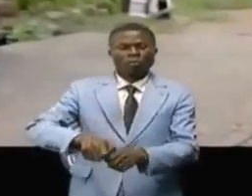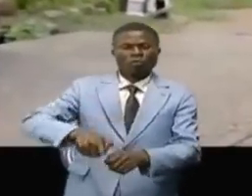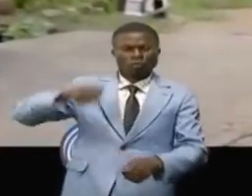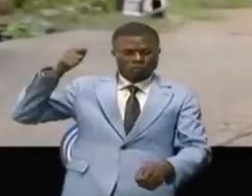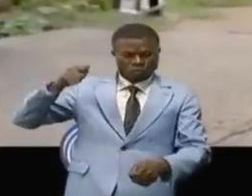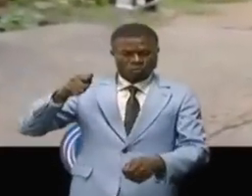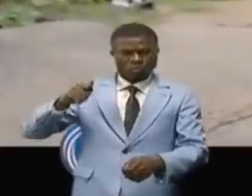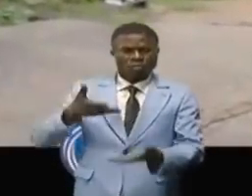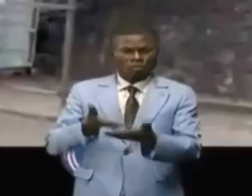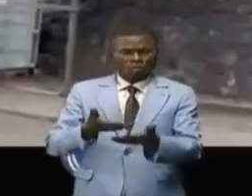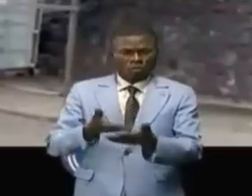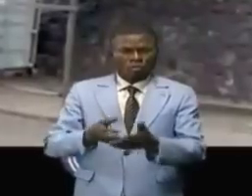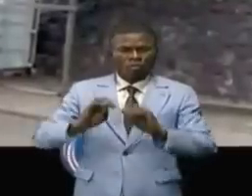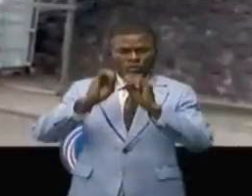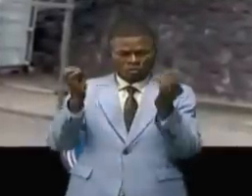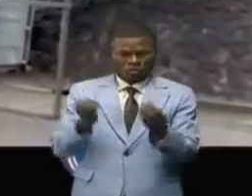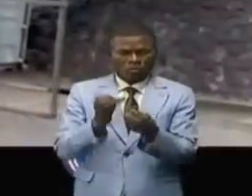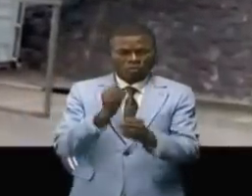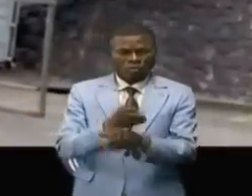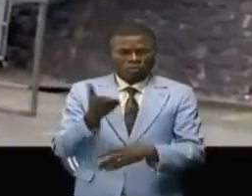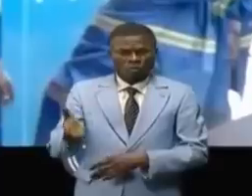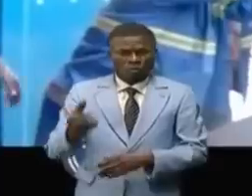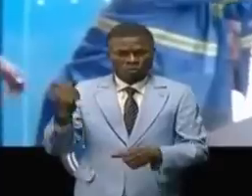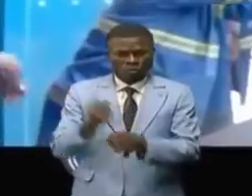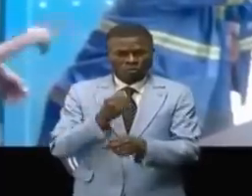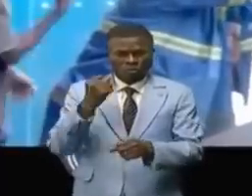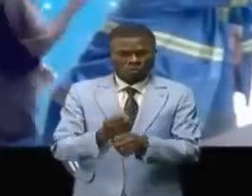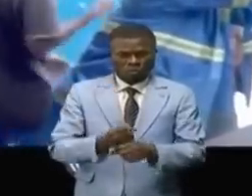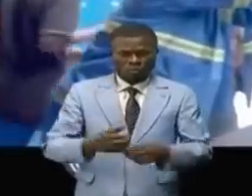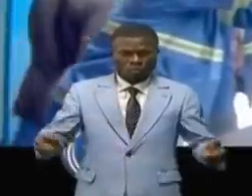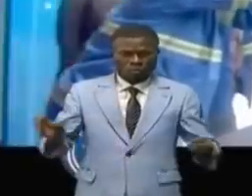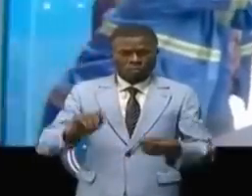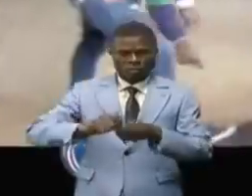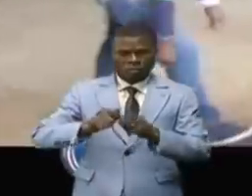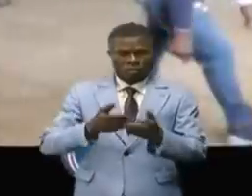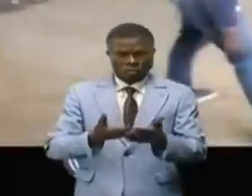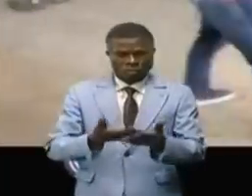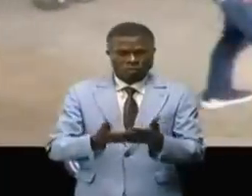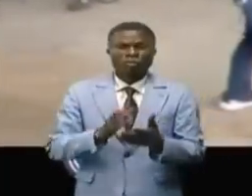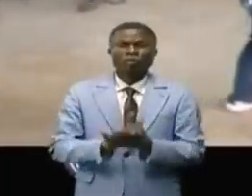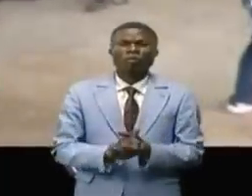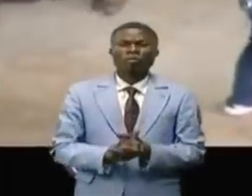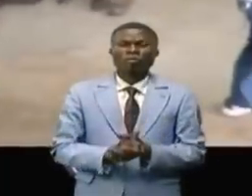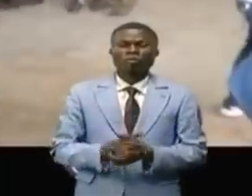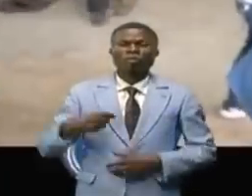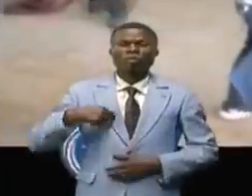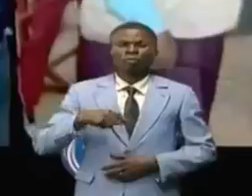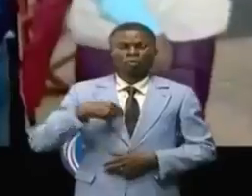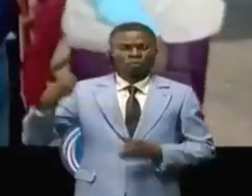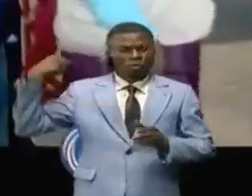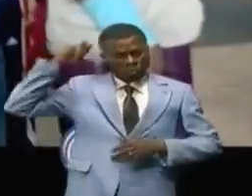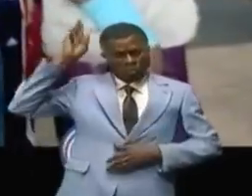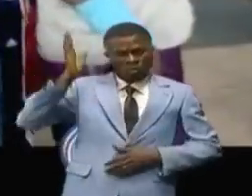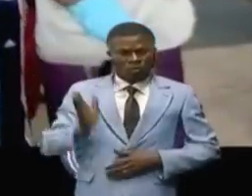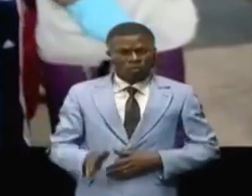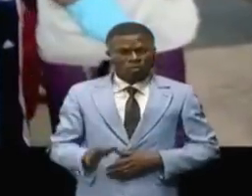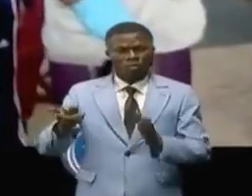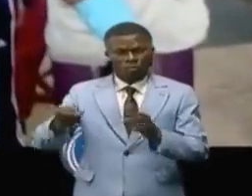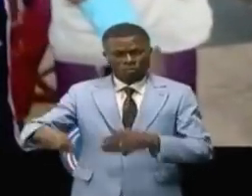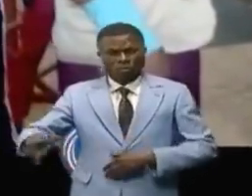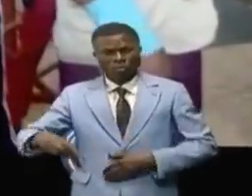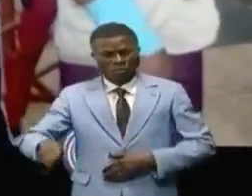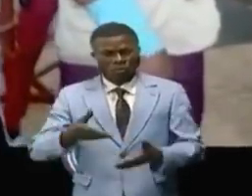ou une équipe et mise en place pour leur déchargement il aurait fallu l'intervention du gouvernement provincial que du riche maître